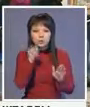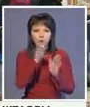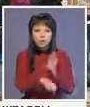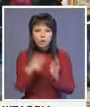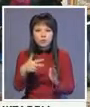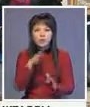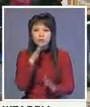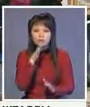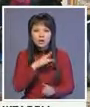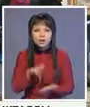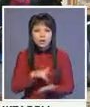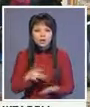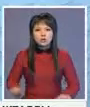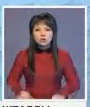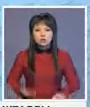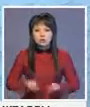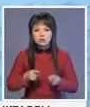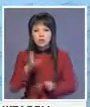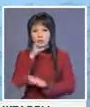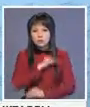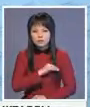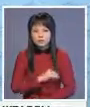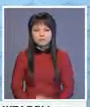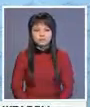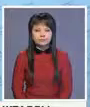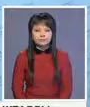өлтірген 30 жастағы қала тұрғынын ұстады.